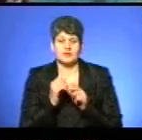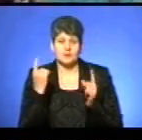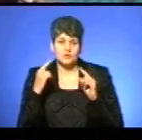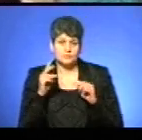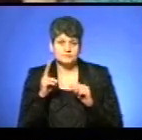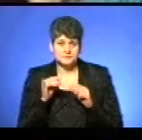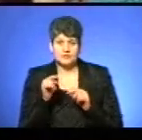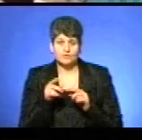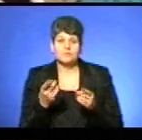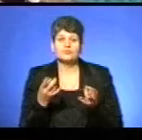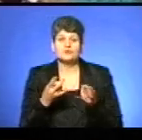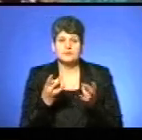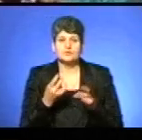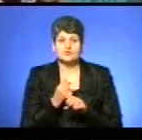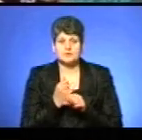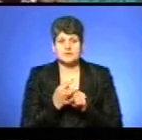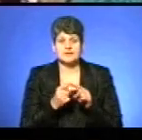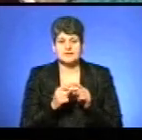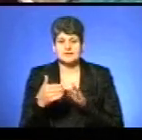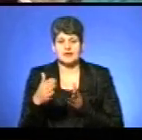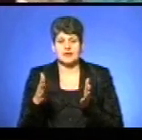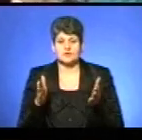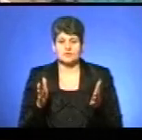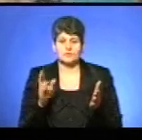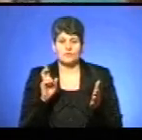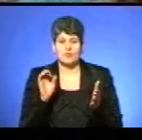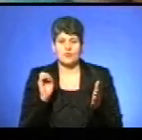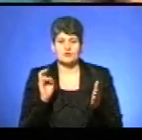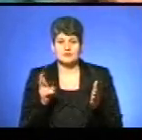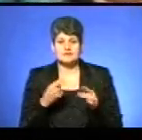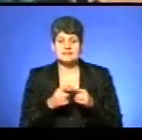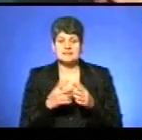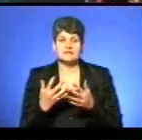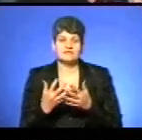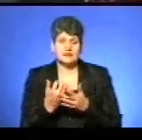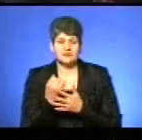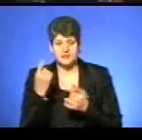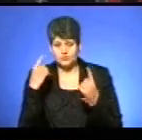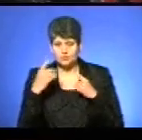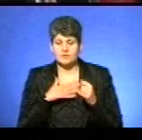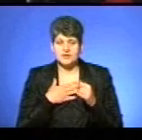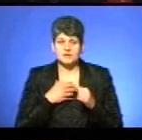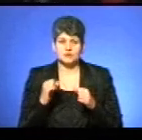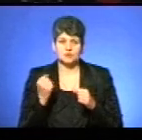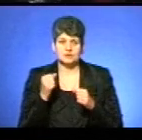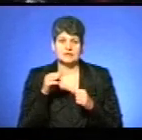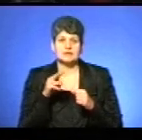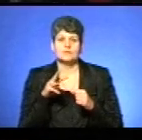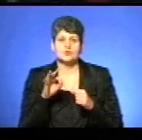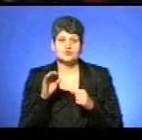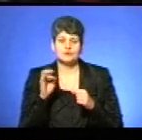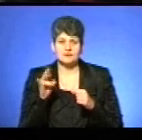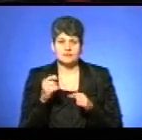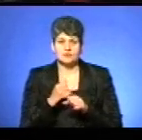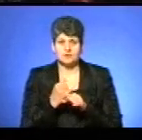Для того вам потрібно зробити ось такий картон-бокс. Це винахід нашого друга Тараса Москаленка. І він робиться